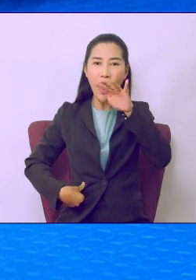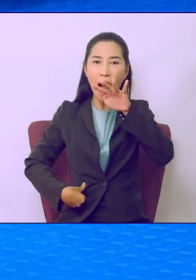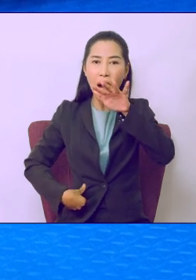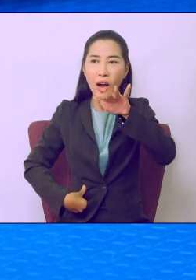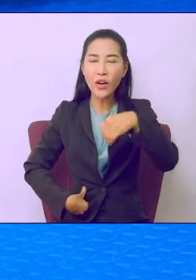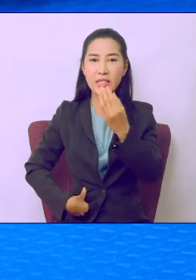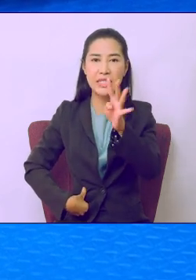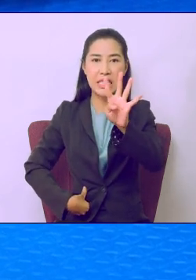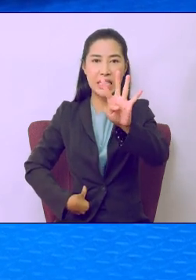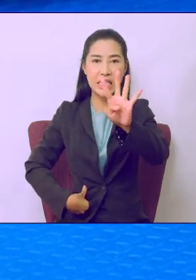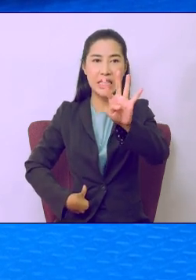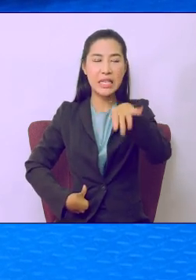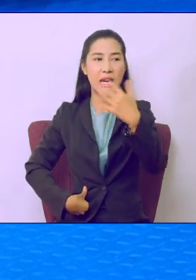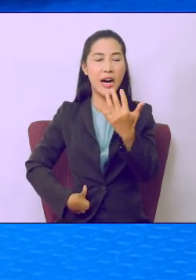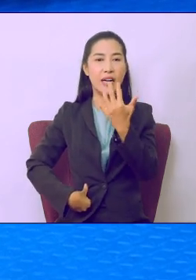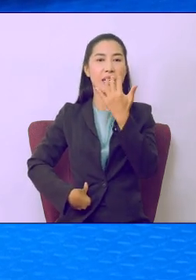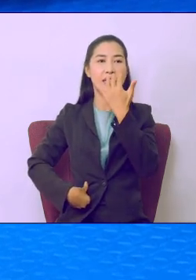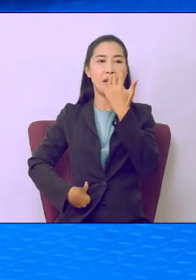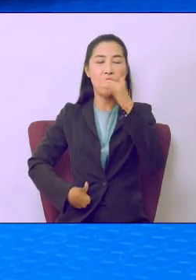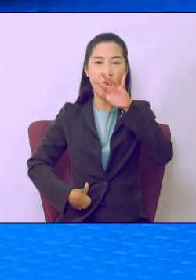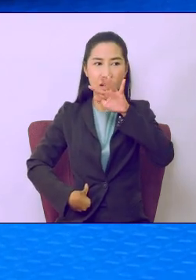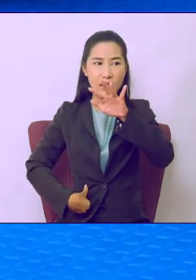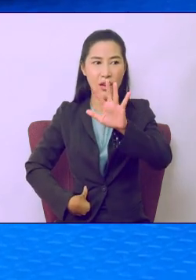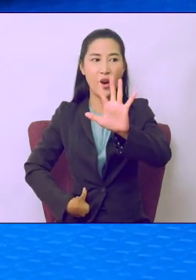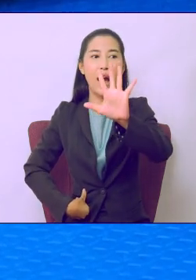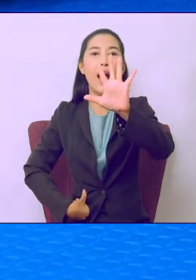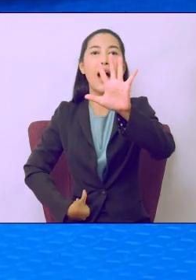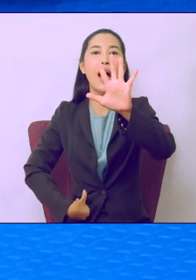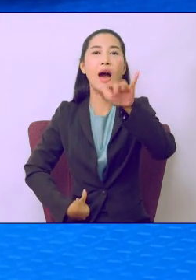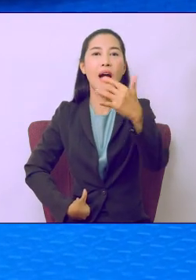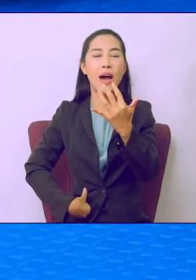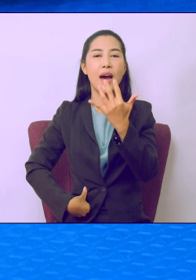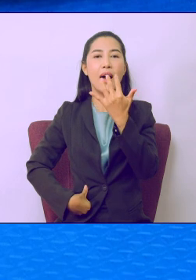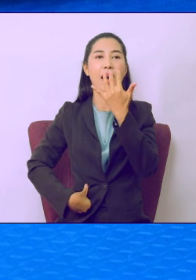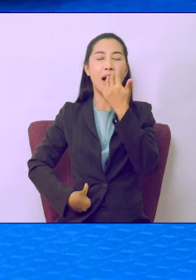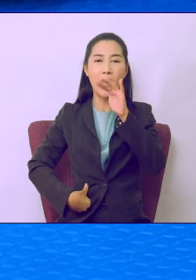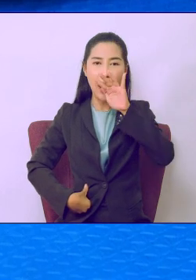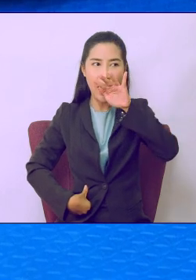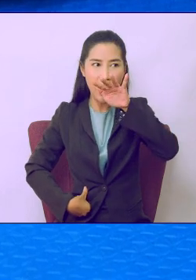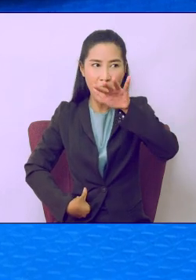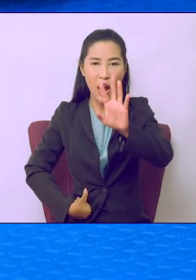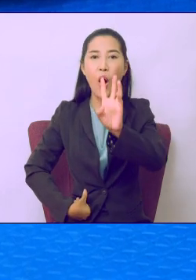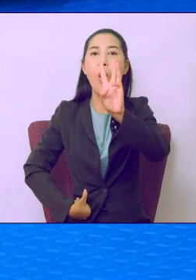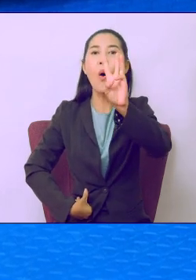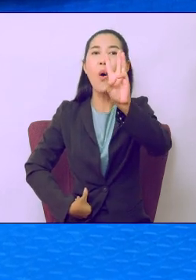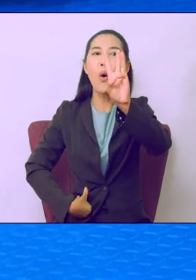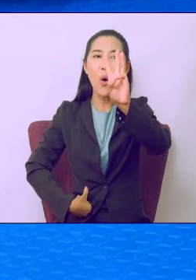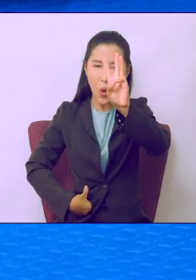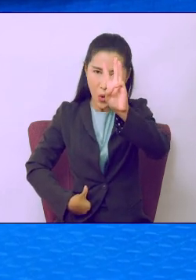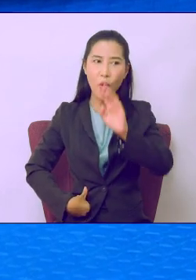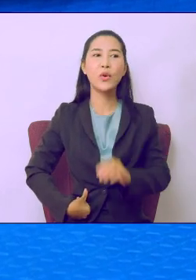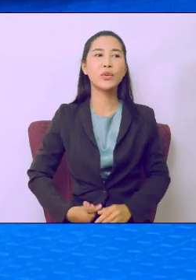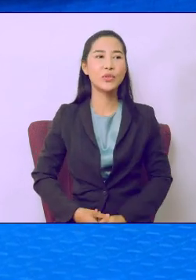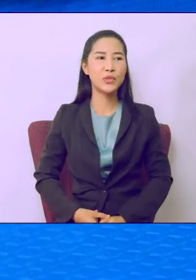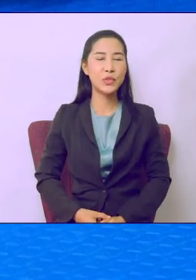หายใจเข้าครับหายใจออกครับ 4หายใจเข้าครับหายใจออกครับ 5หายใจเข้าครับหายใจออกครับ 6